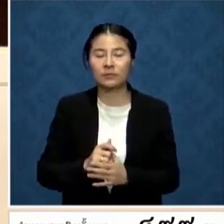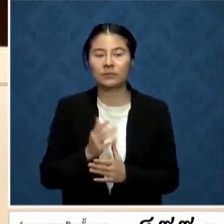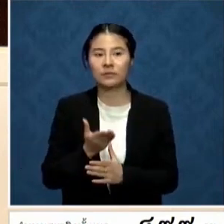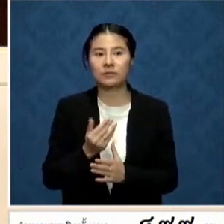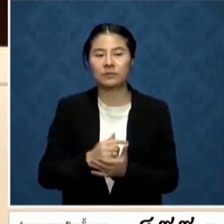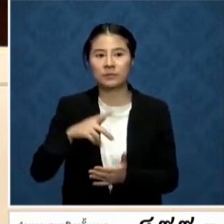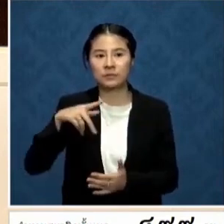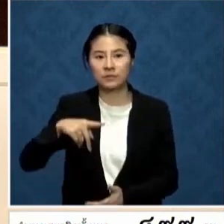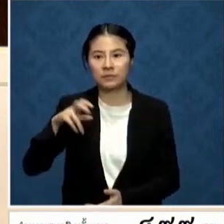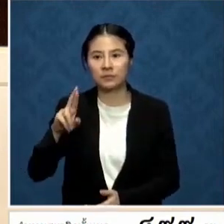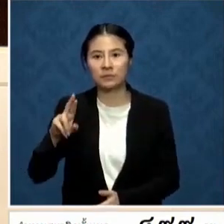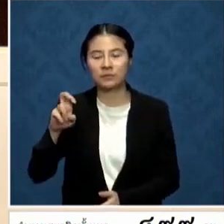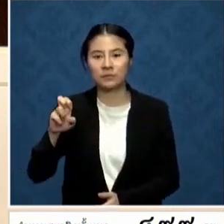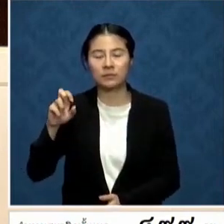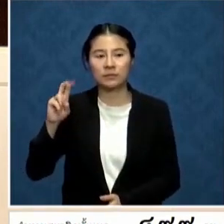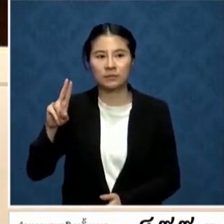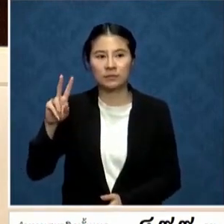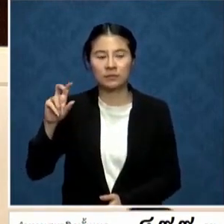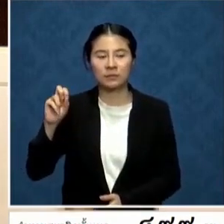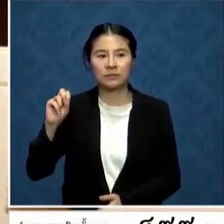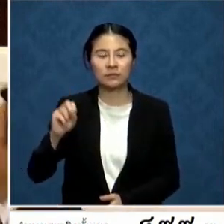พฤตวัชรศิลป์นะ